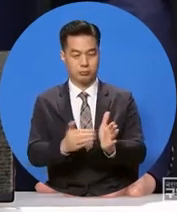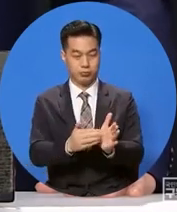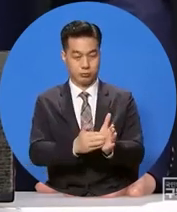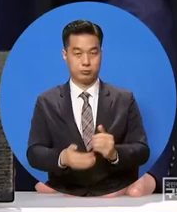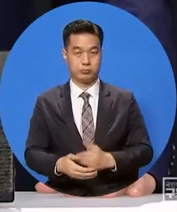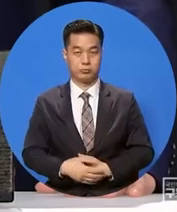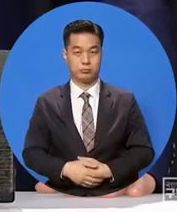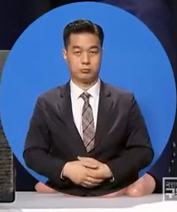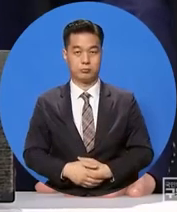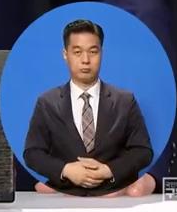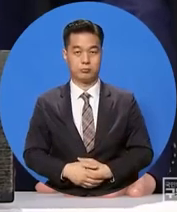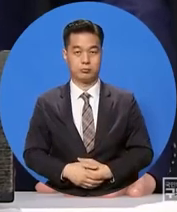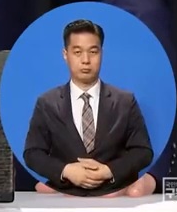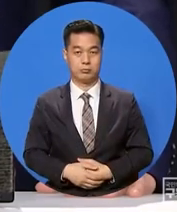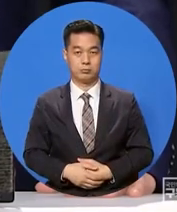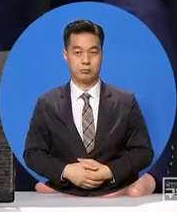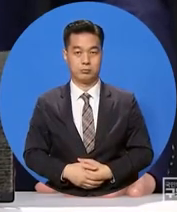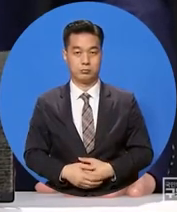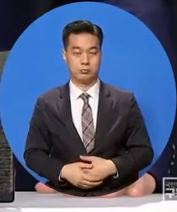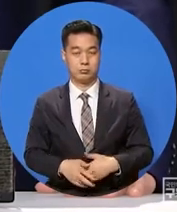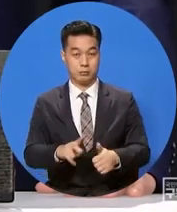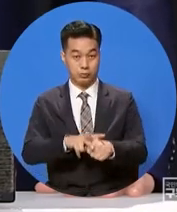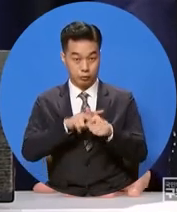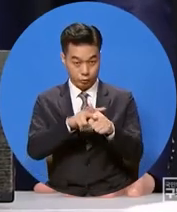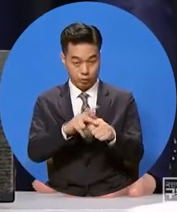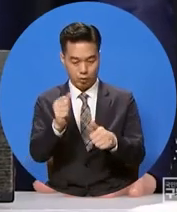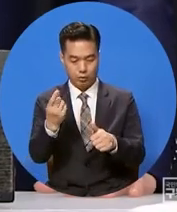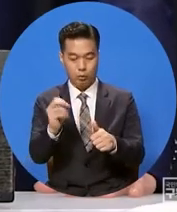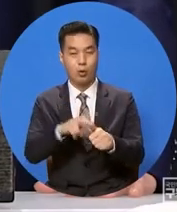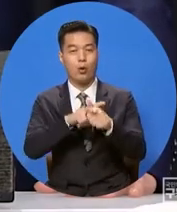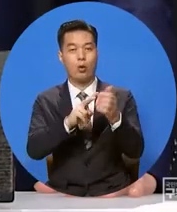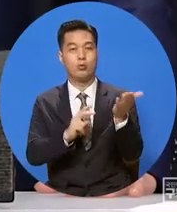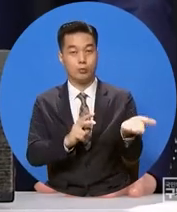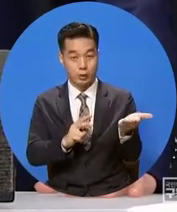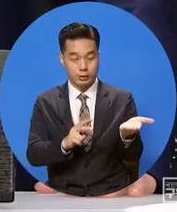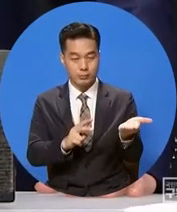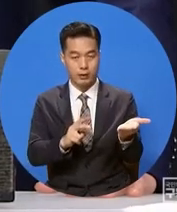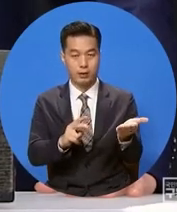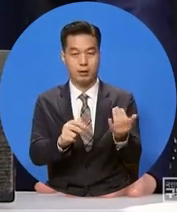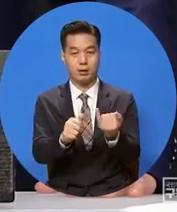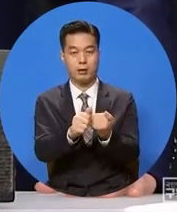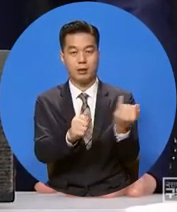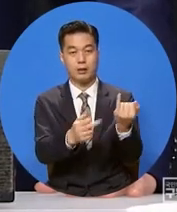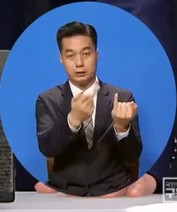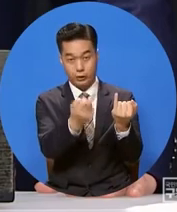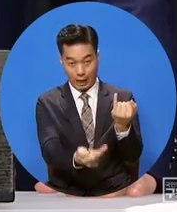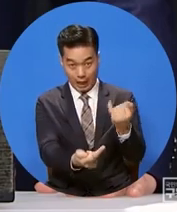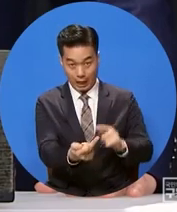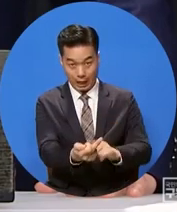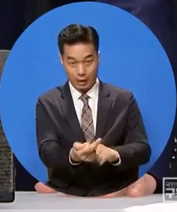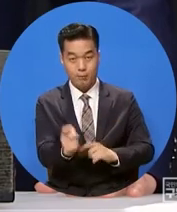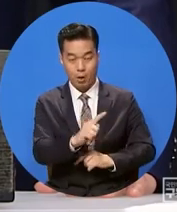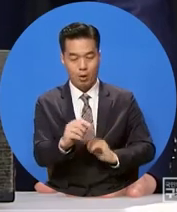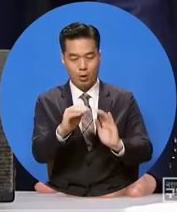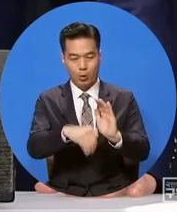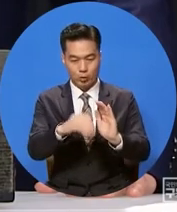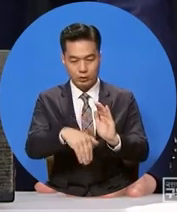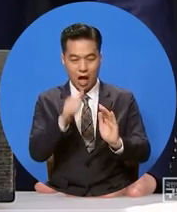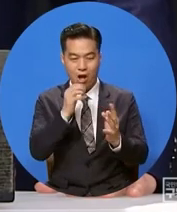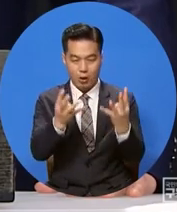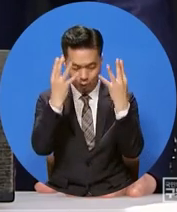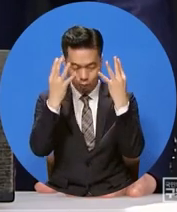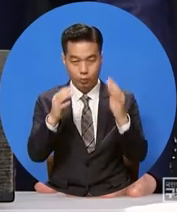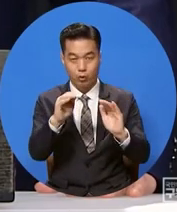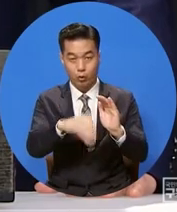아니 그러면 저 후보님의 그 도덕성 문제를 아니, 후보님의 처남이 네. 어디 무슨 공사 교도소